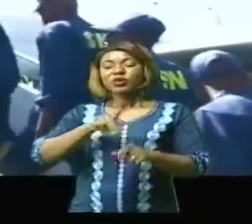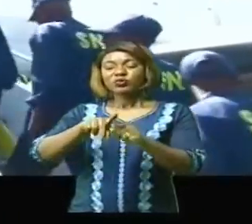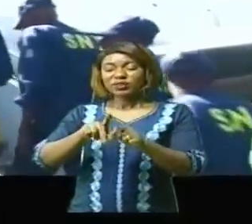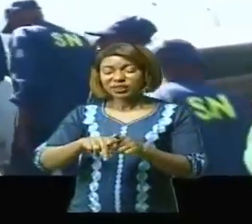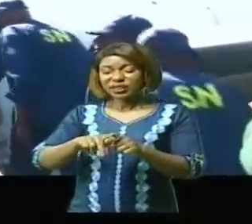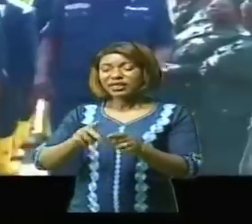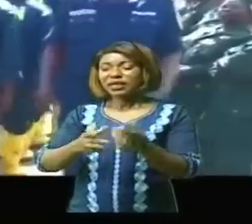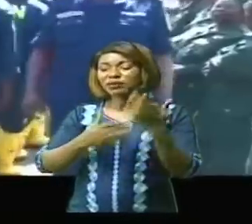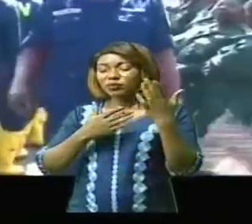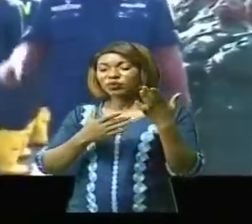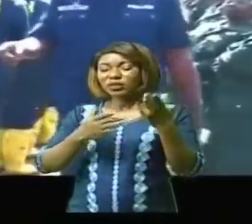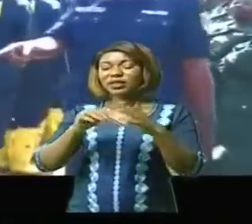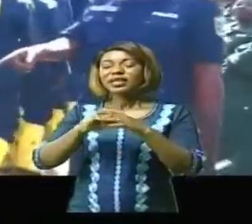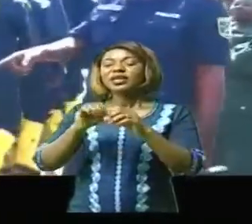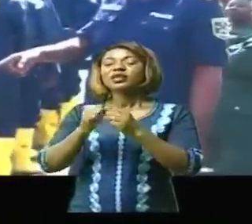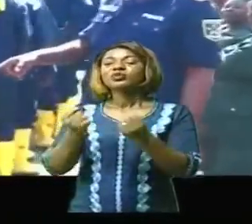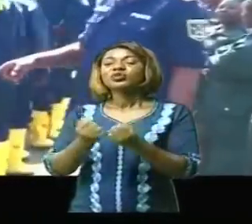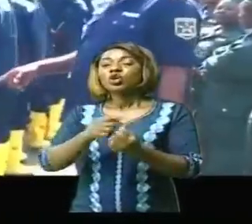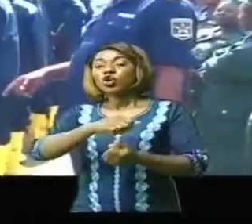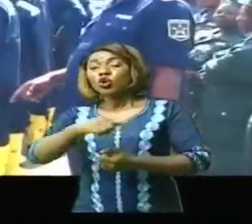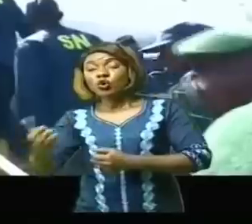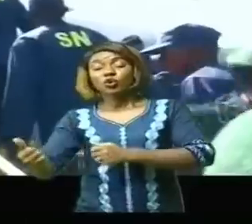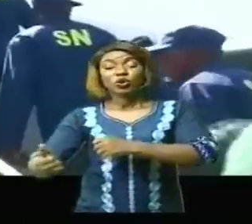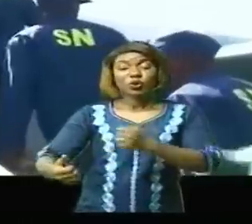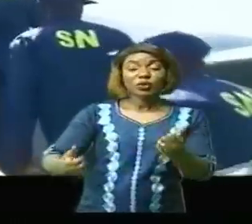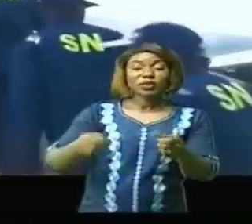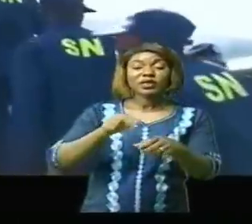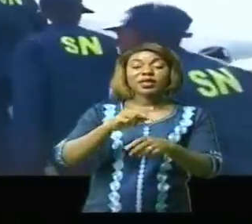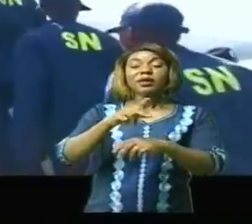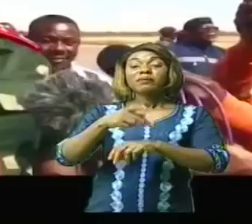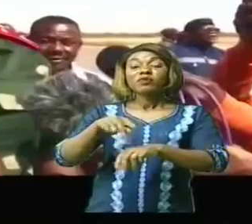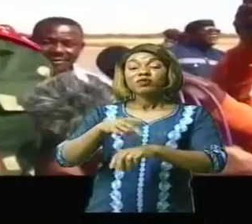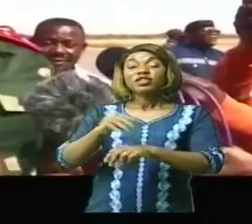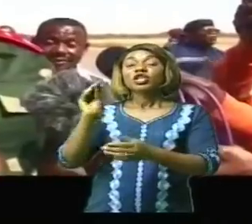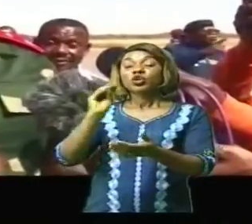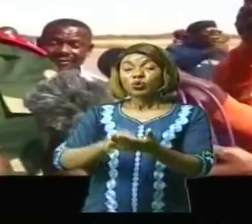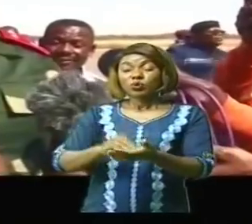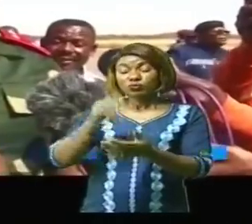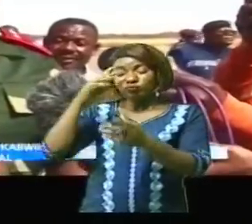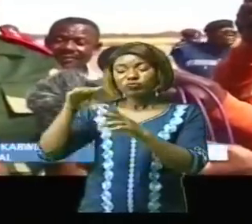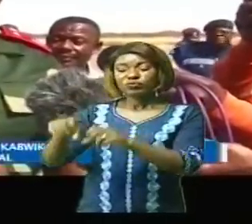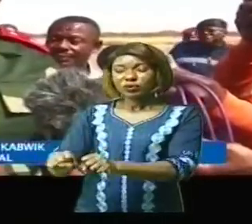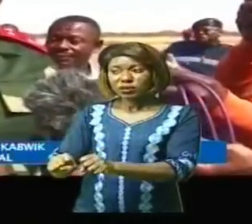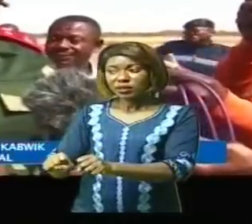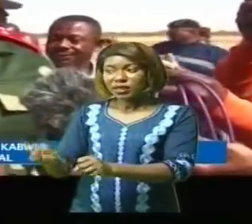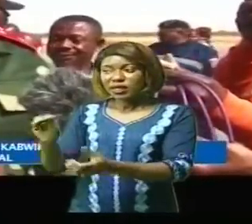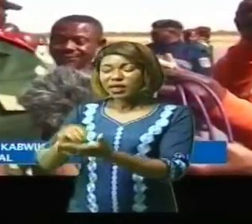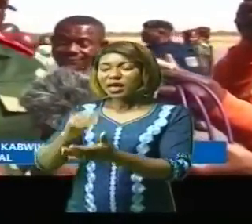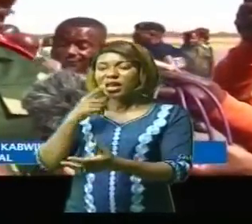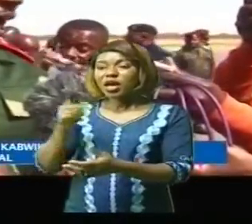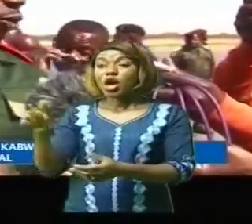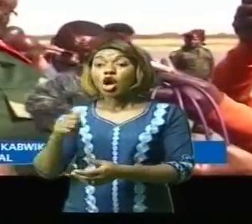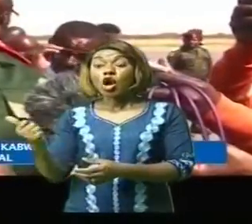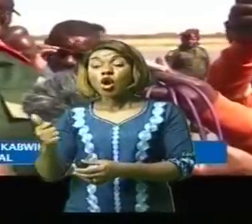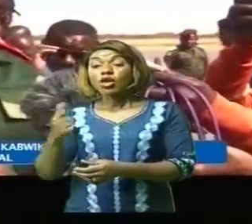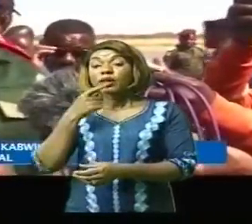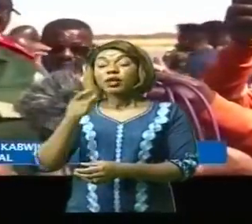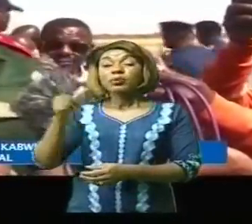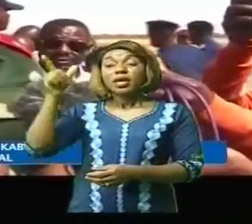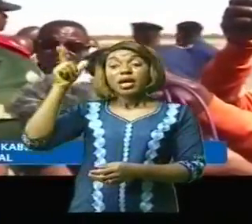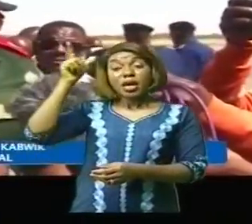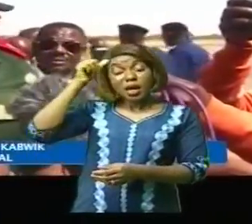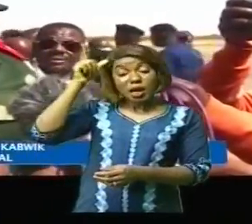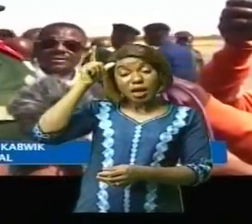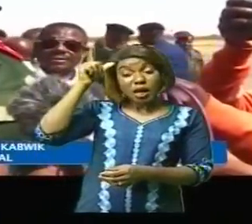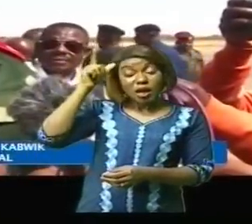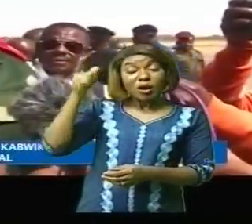à la nation. D'autres provinces sont concernées par cette opération. Quand ils ont appris qu'il y avait une opération qui se faisait ici à Lubumbashi,